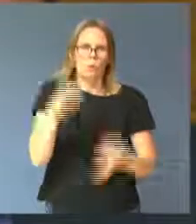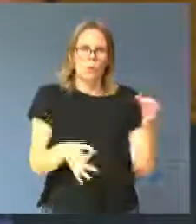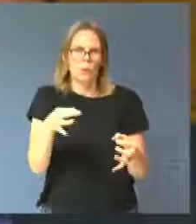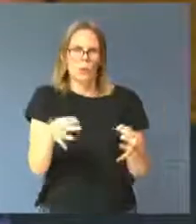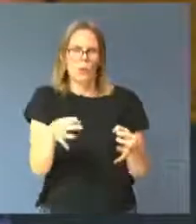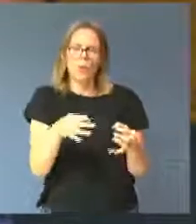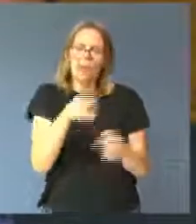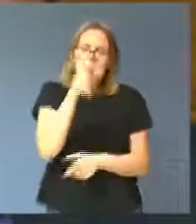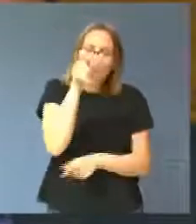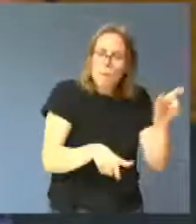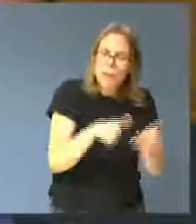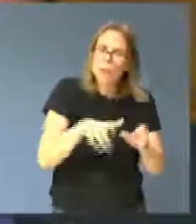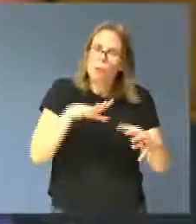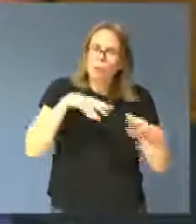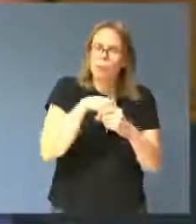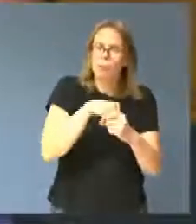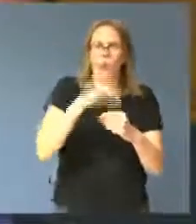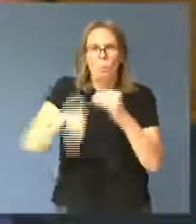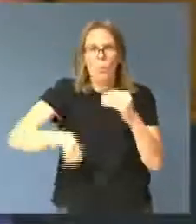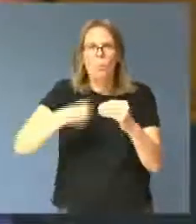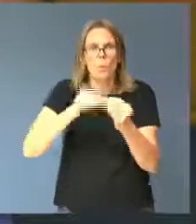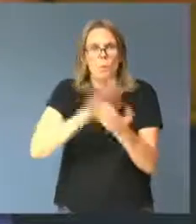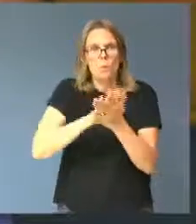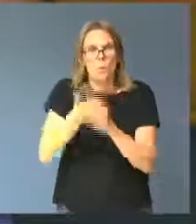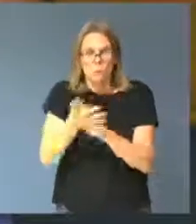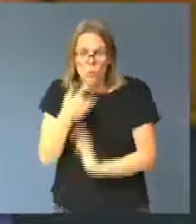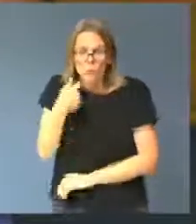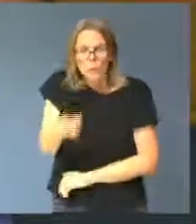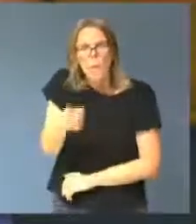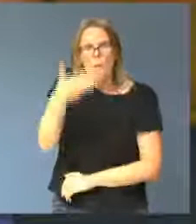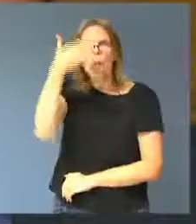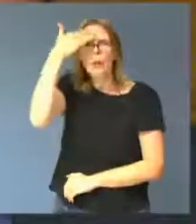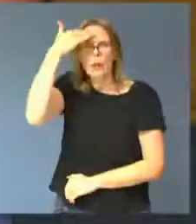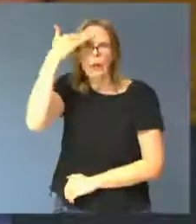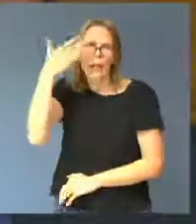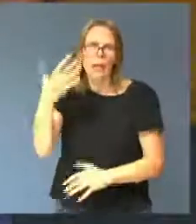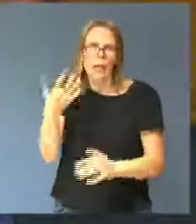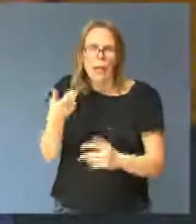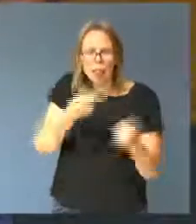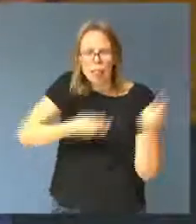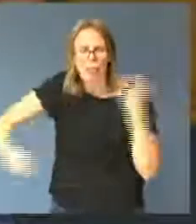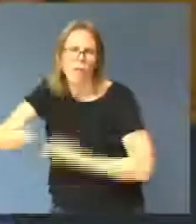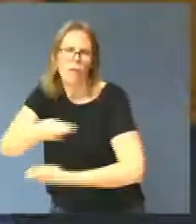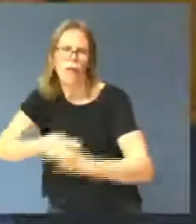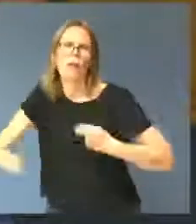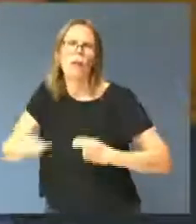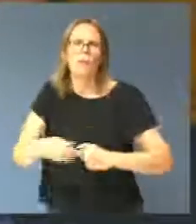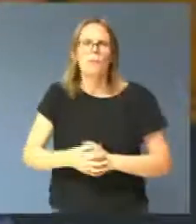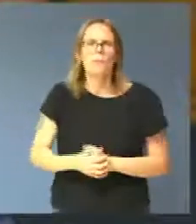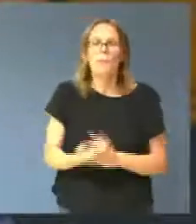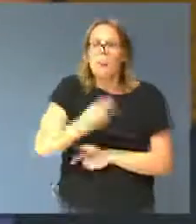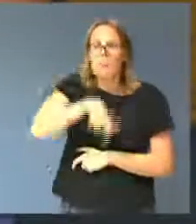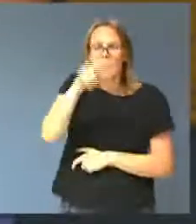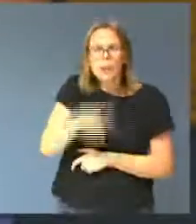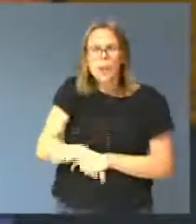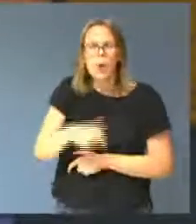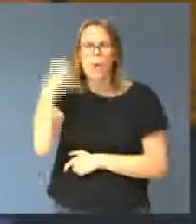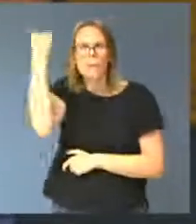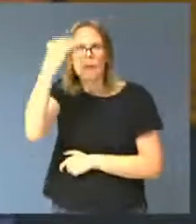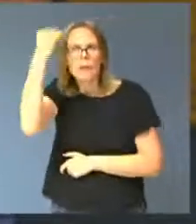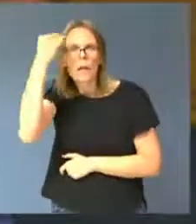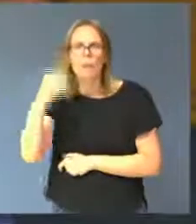associatif qui sont confrontés justement à des trafics qui existent dans nos quartiers. Mettons autour de la table des psychiatres, des